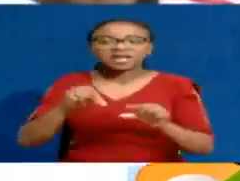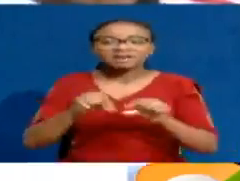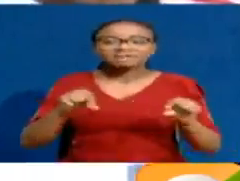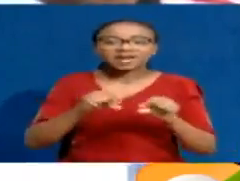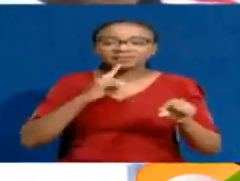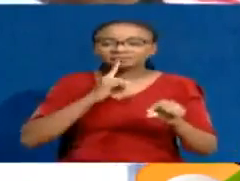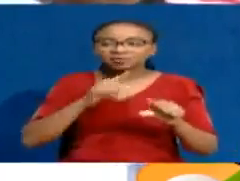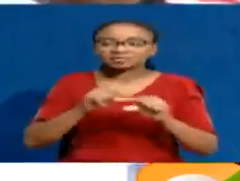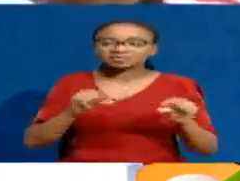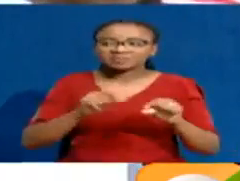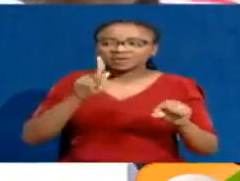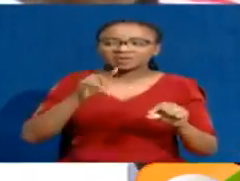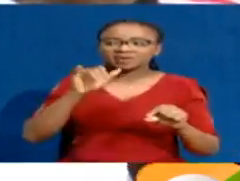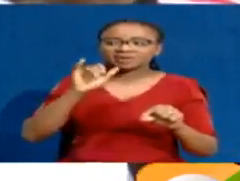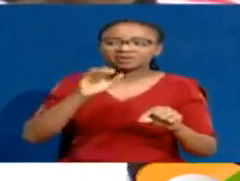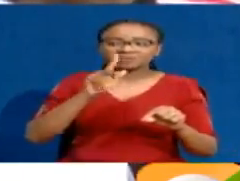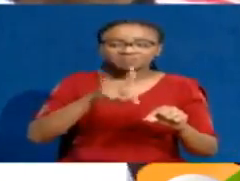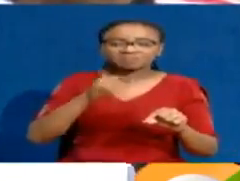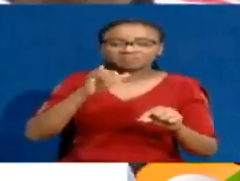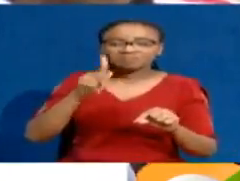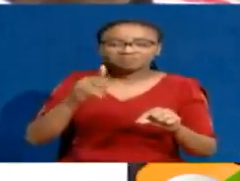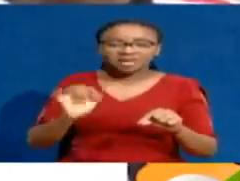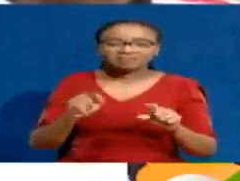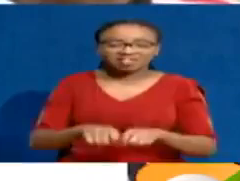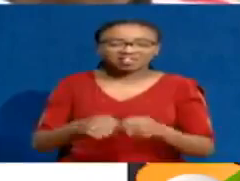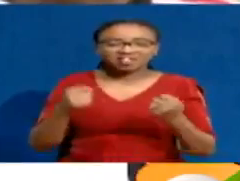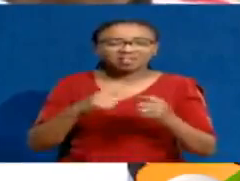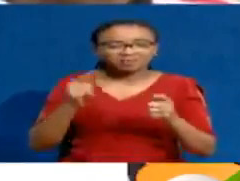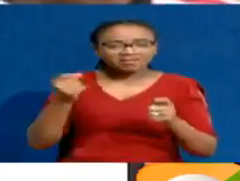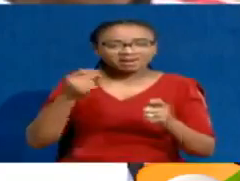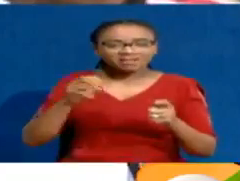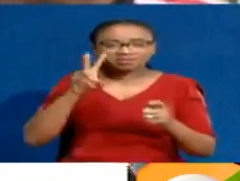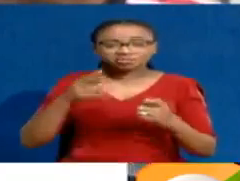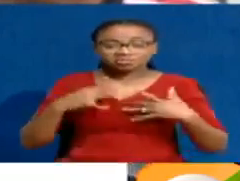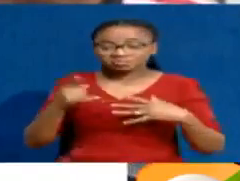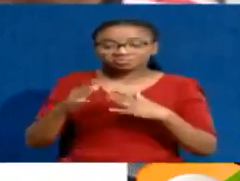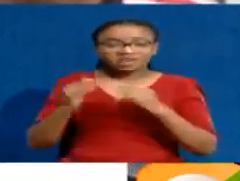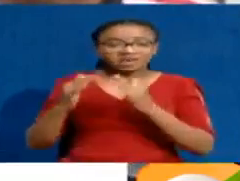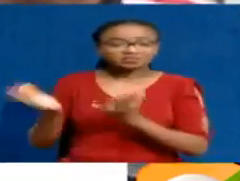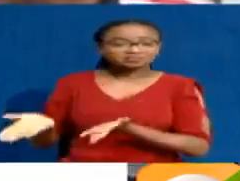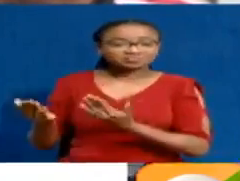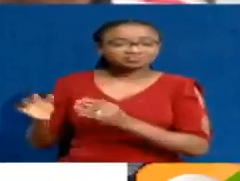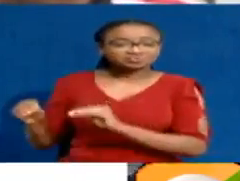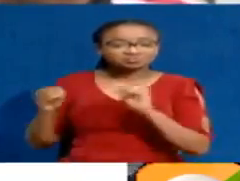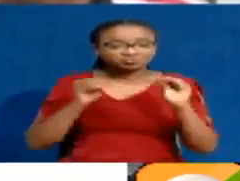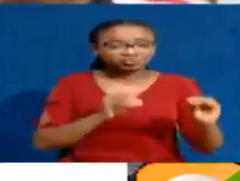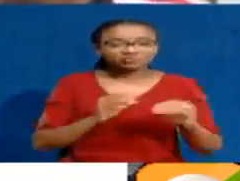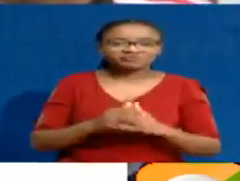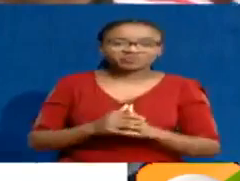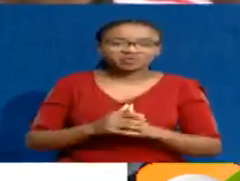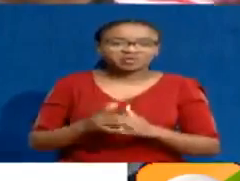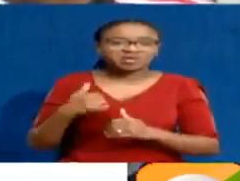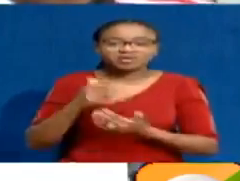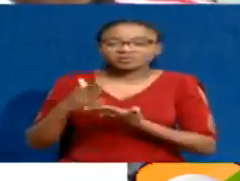zimevunjika wanavyosema wao. Twashindwa sasa miezi miwili. Majumba watu wengine wanahama na tegemeo pia ni hiyo hiyo